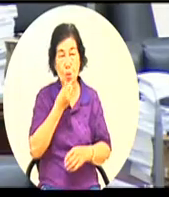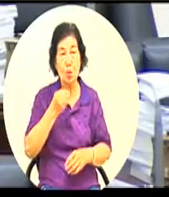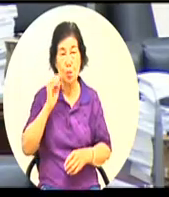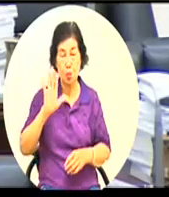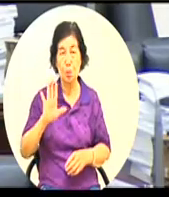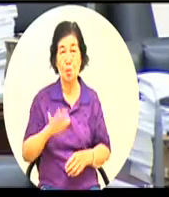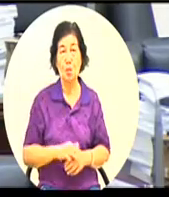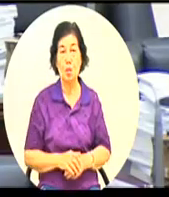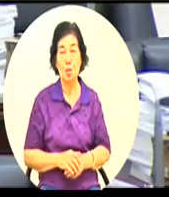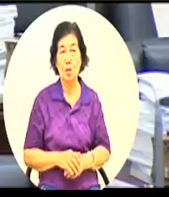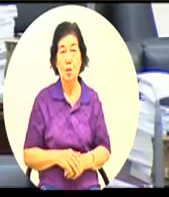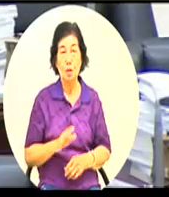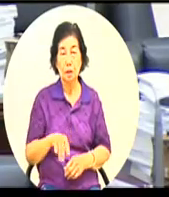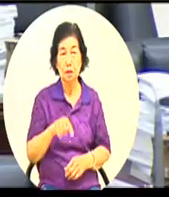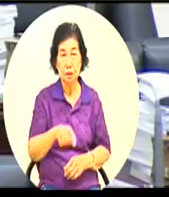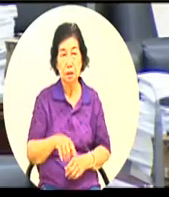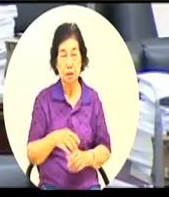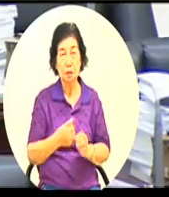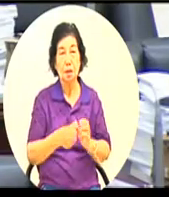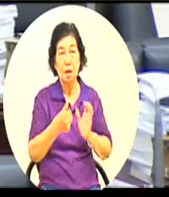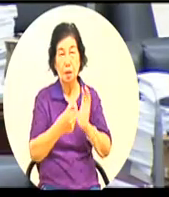迄叫做宜居城市。